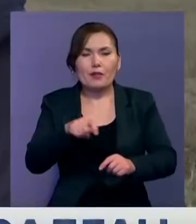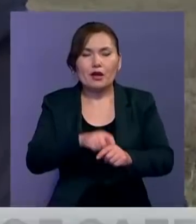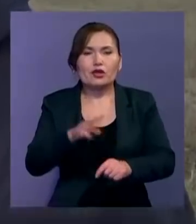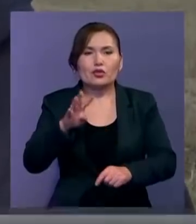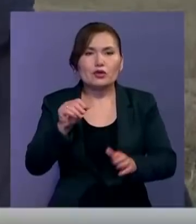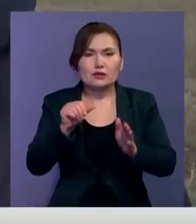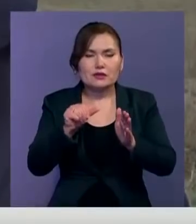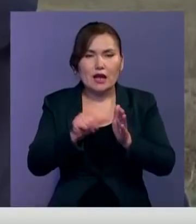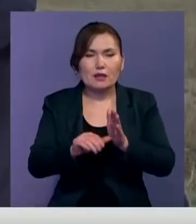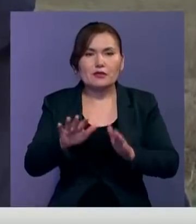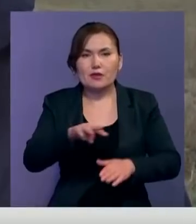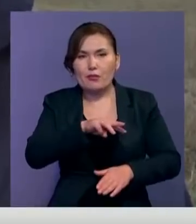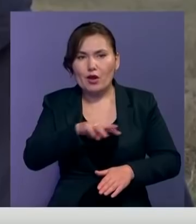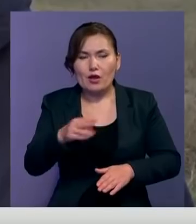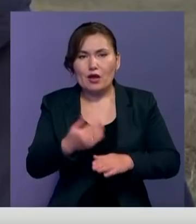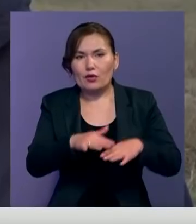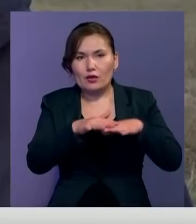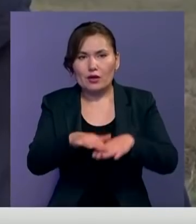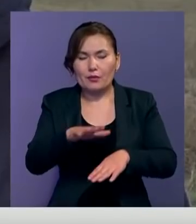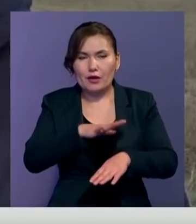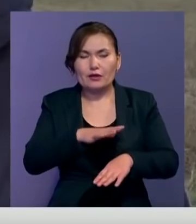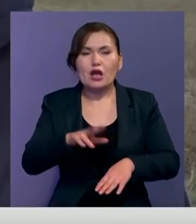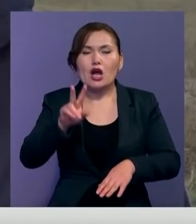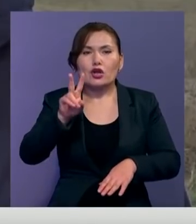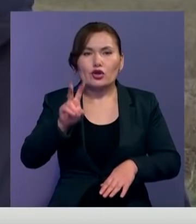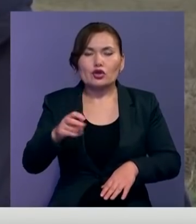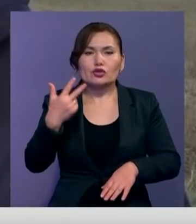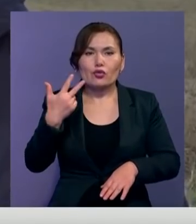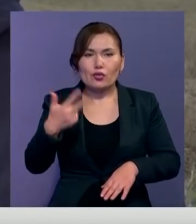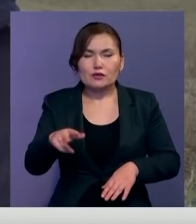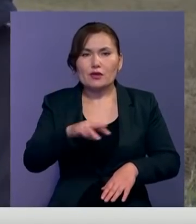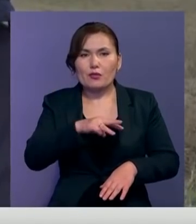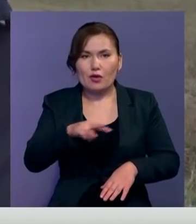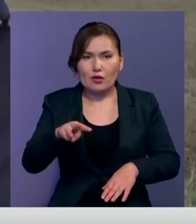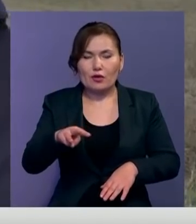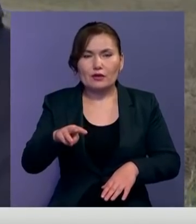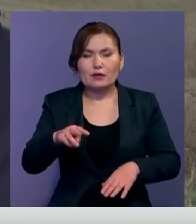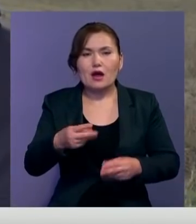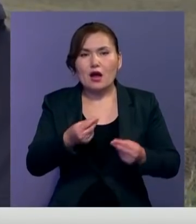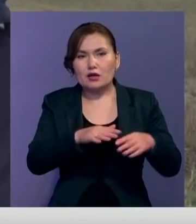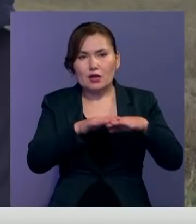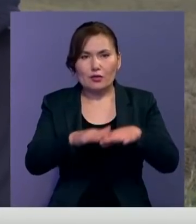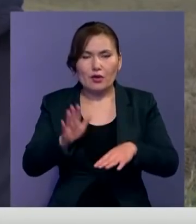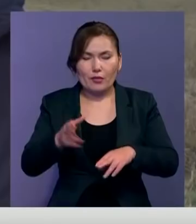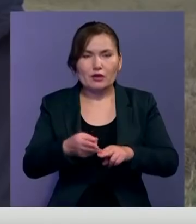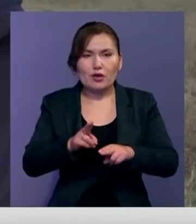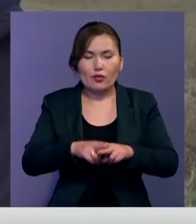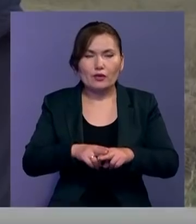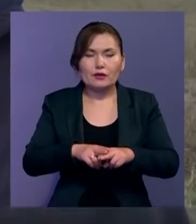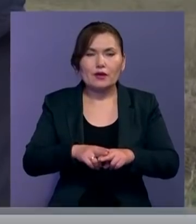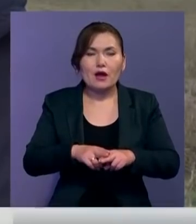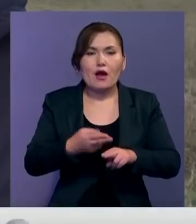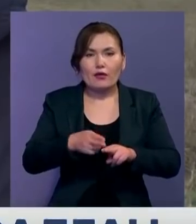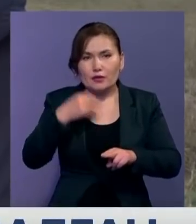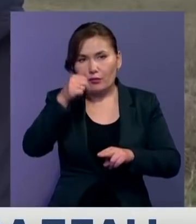465 миллион теңге бөлінуге тиісті. Соның 230 миллионы биыл беріледі. Белгілі бір себептерменен ол ақша